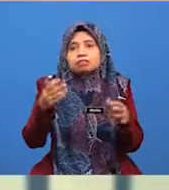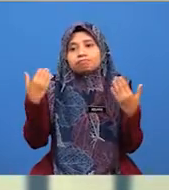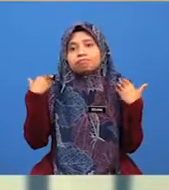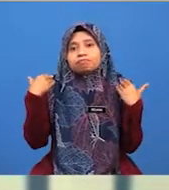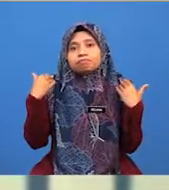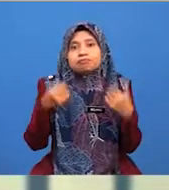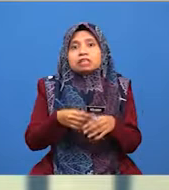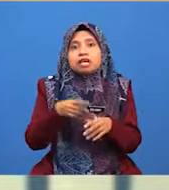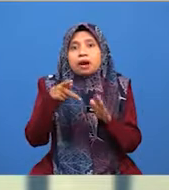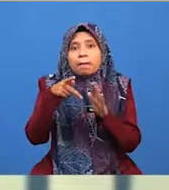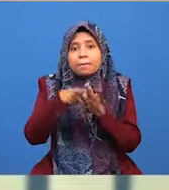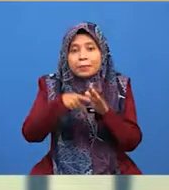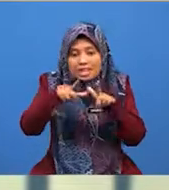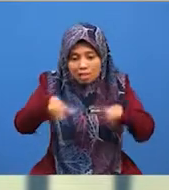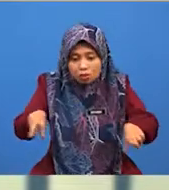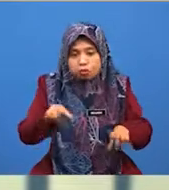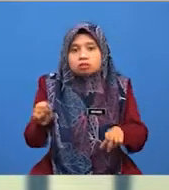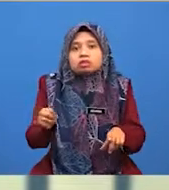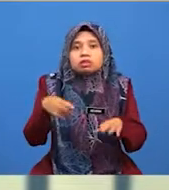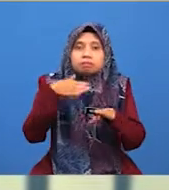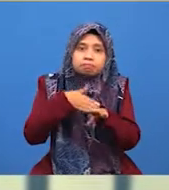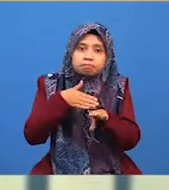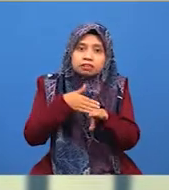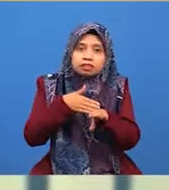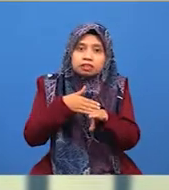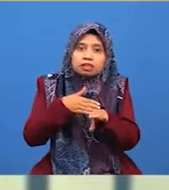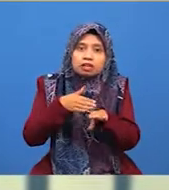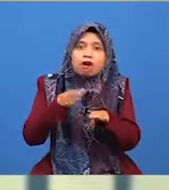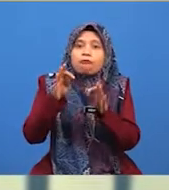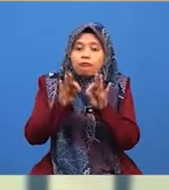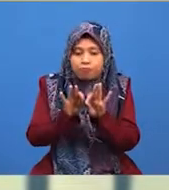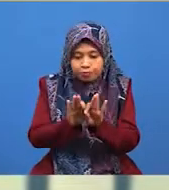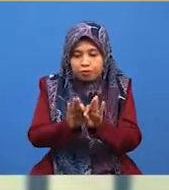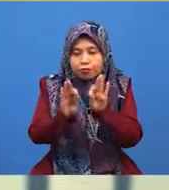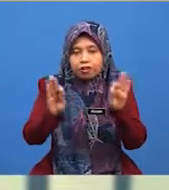mempunyai perluasan pada frasa subjek.